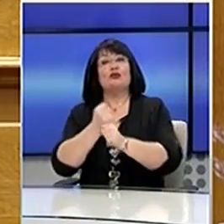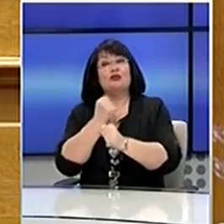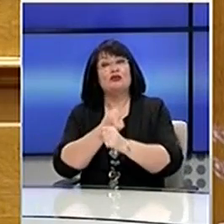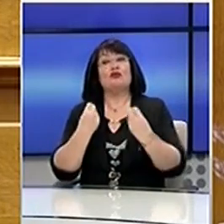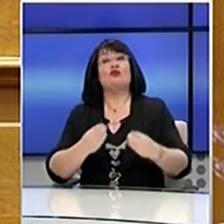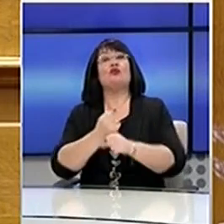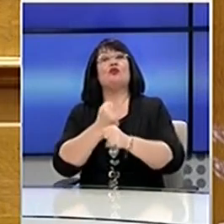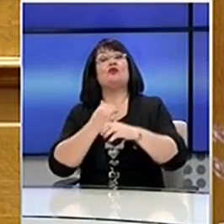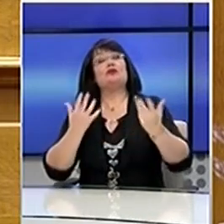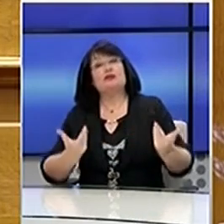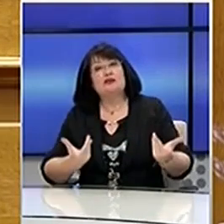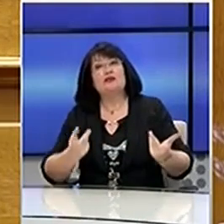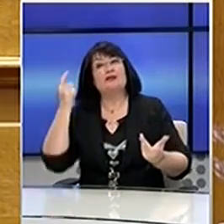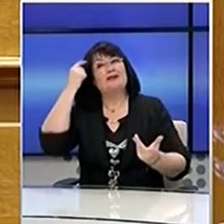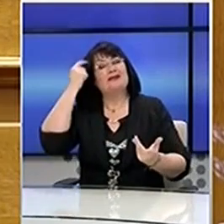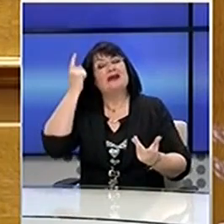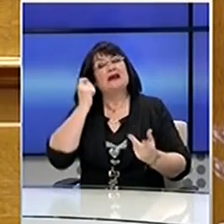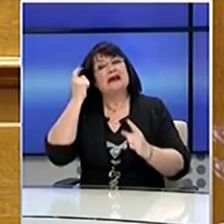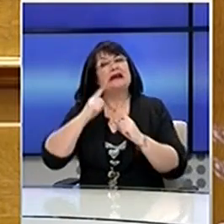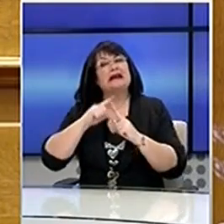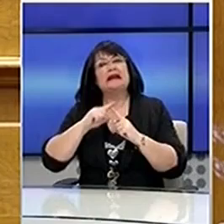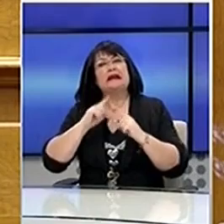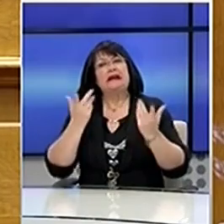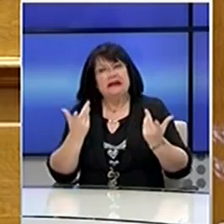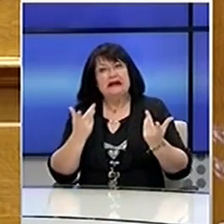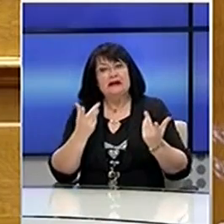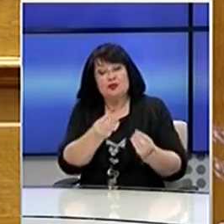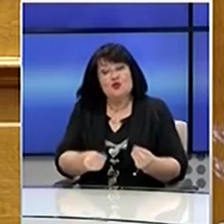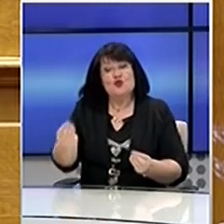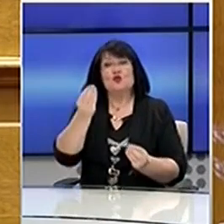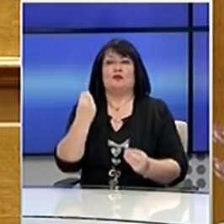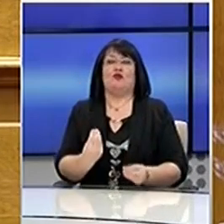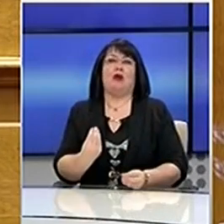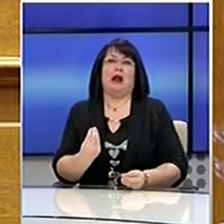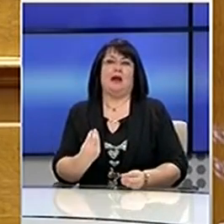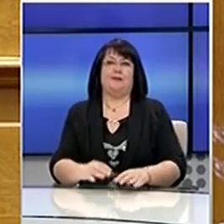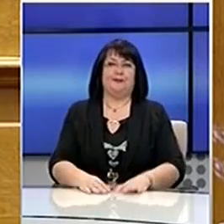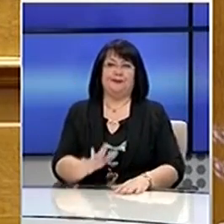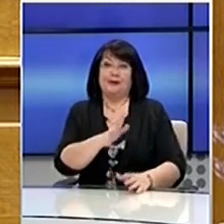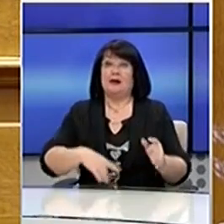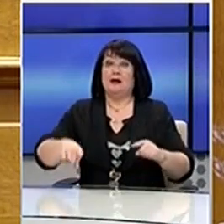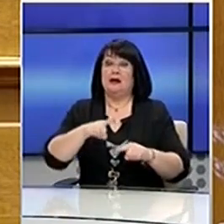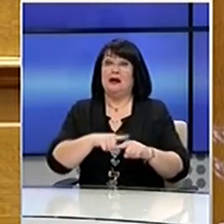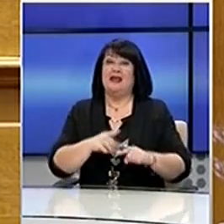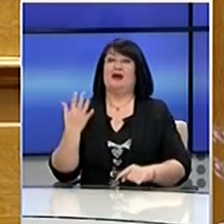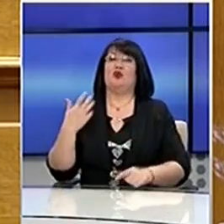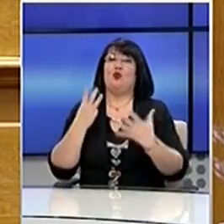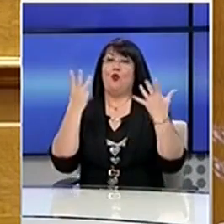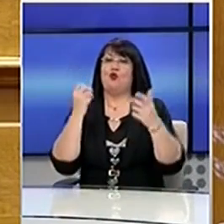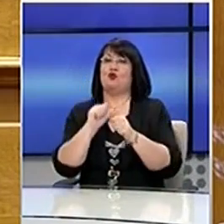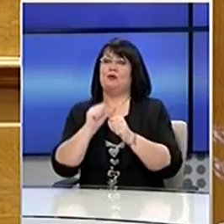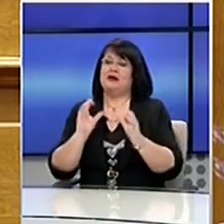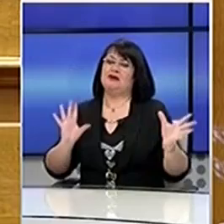επαγγελματισμό του, και ως προς την τεχνογνωσία του. Δεν υπάρχει καμία αμφιβολία ότι η χώρα τους τελευταίους 8